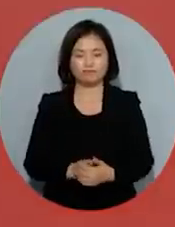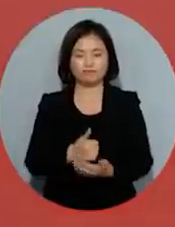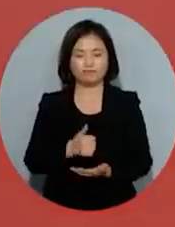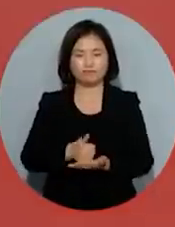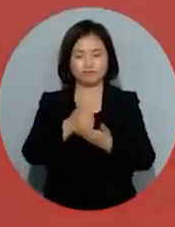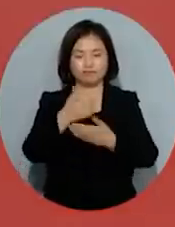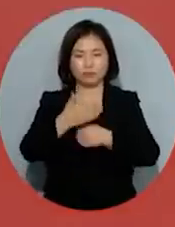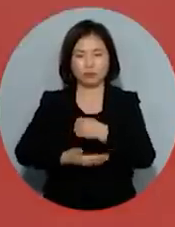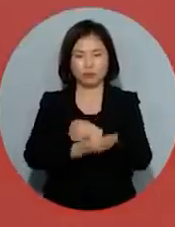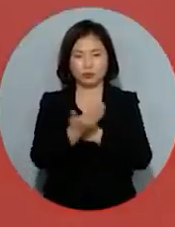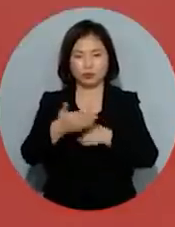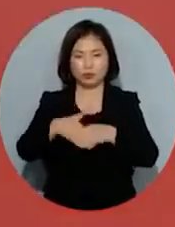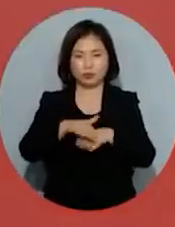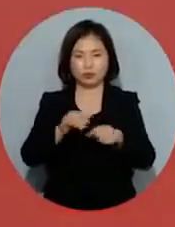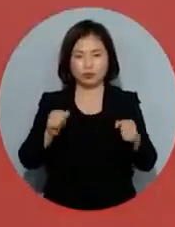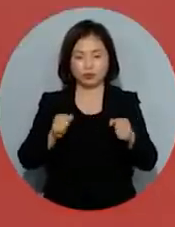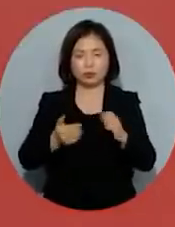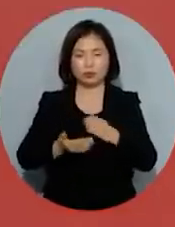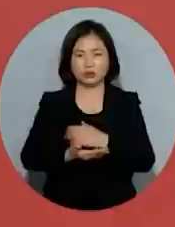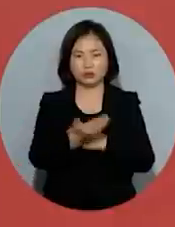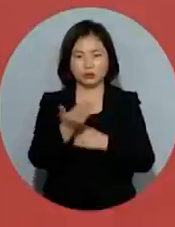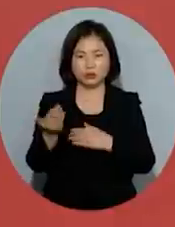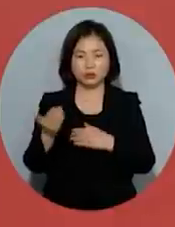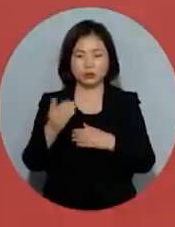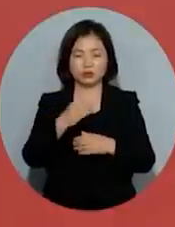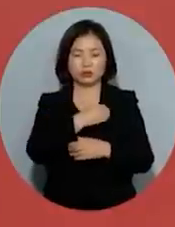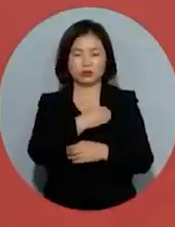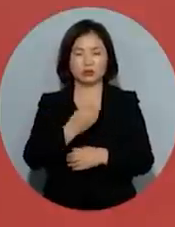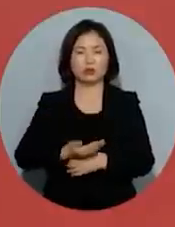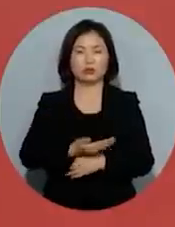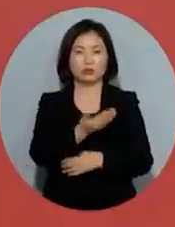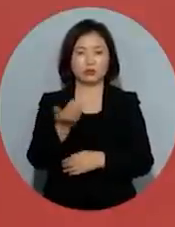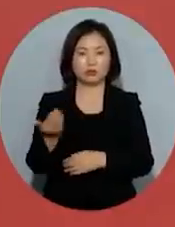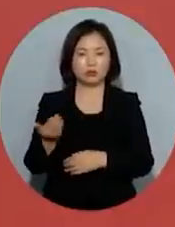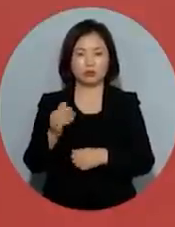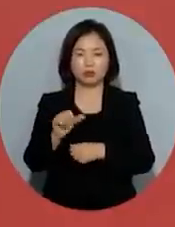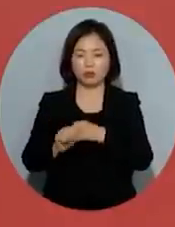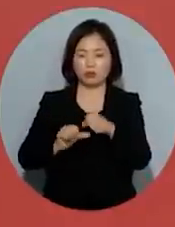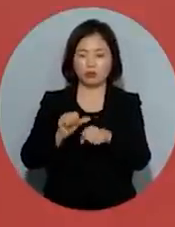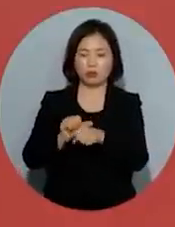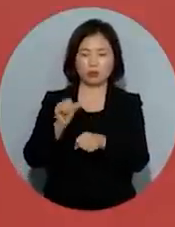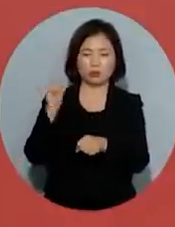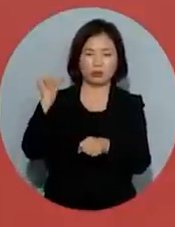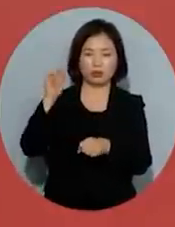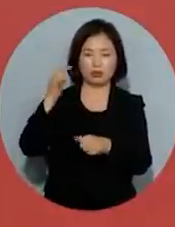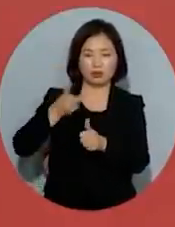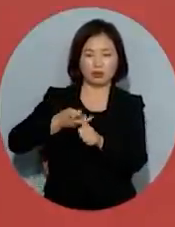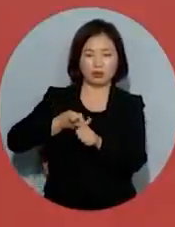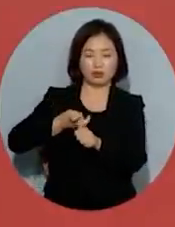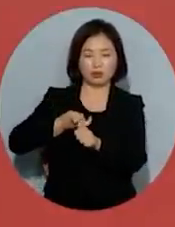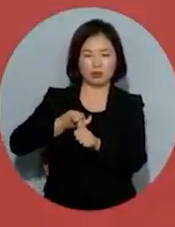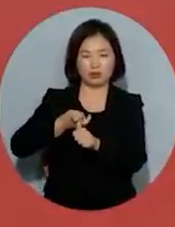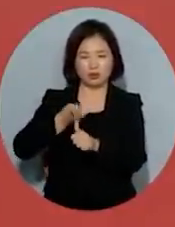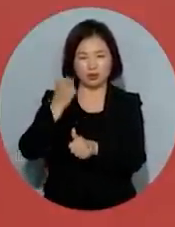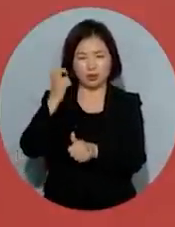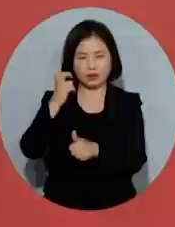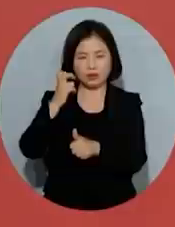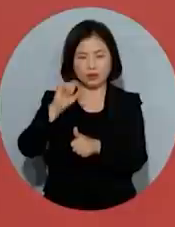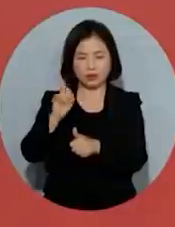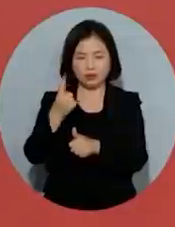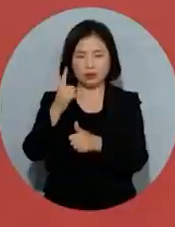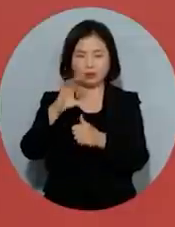존경하는 국민 여러분, 대구 경북 시민들과 당원 동지 여러분, 5년 전 탄핵 대선에서 무너진 당을